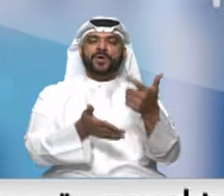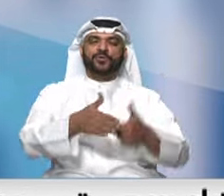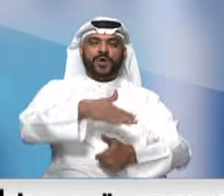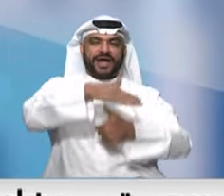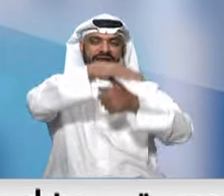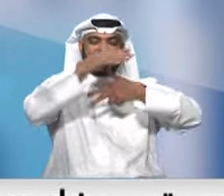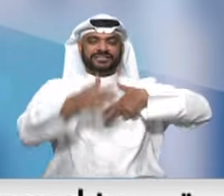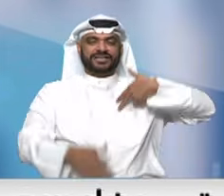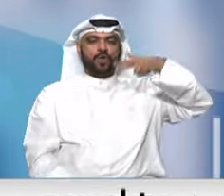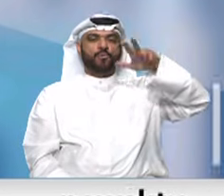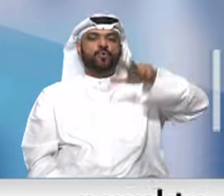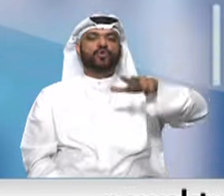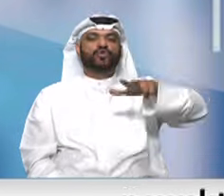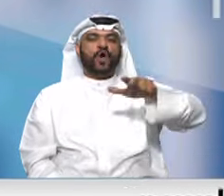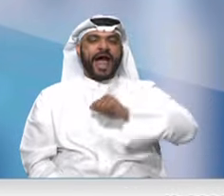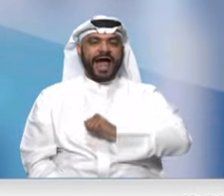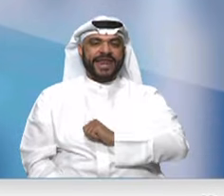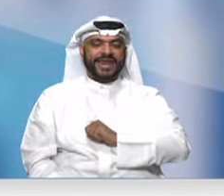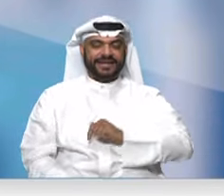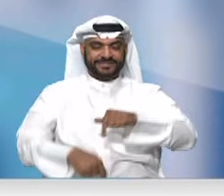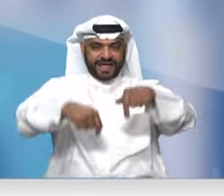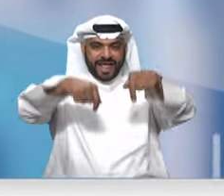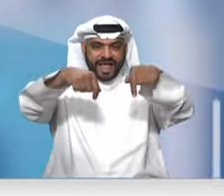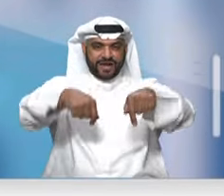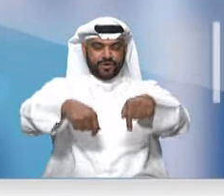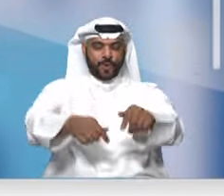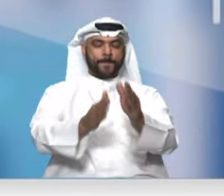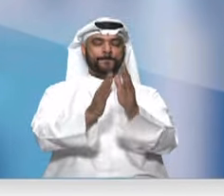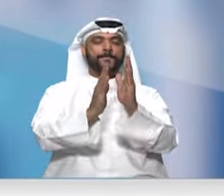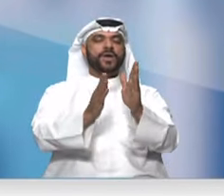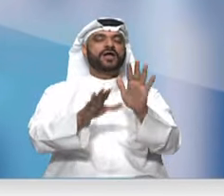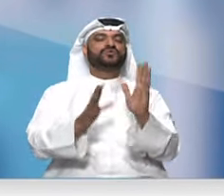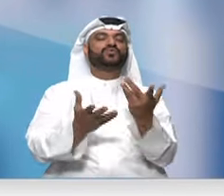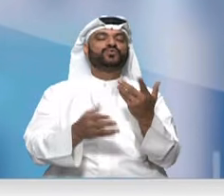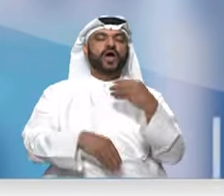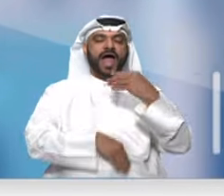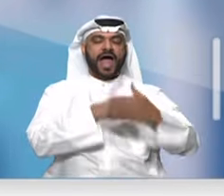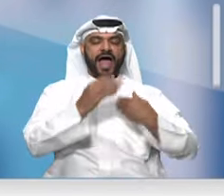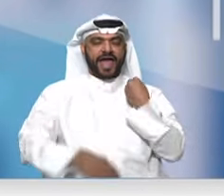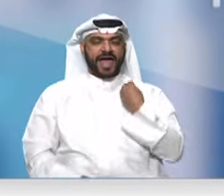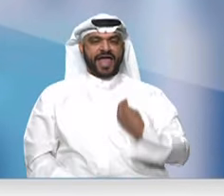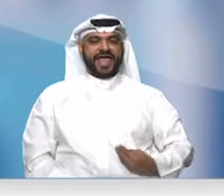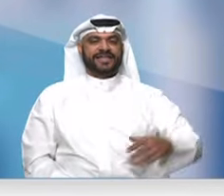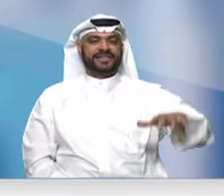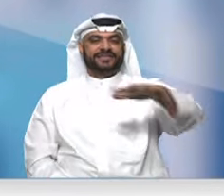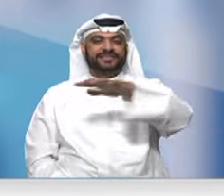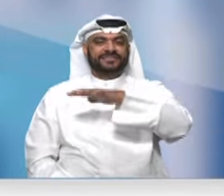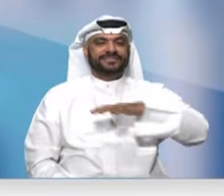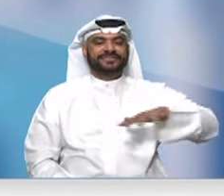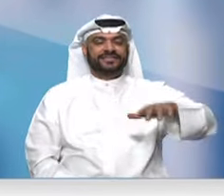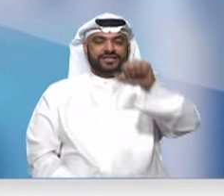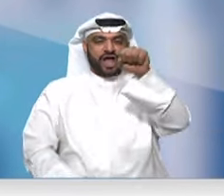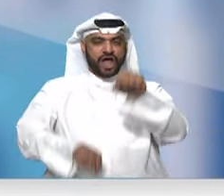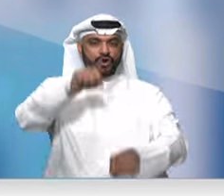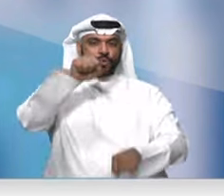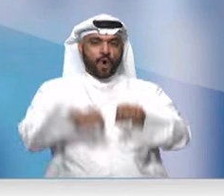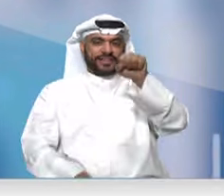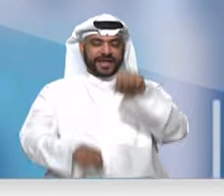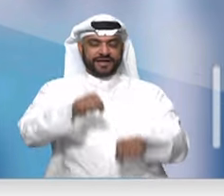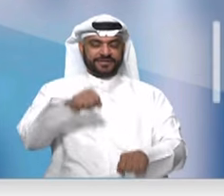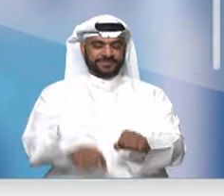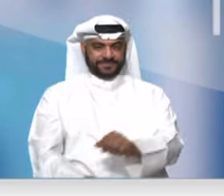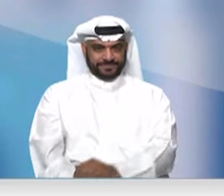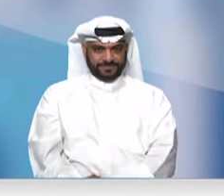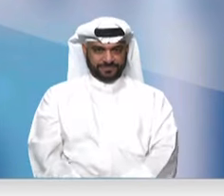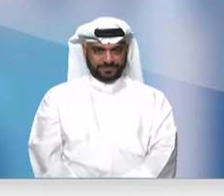الرئيس مارسيلو ريبيلو دي سوزا رئيس جمهوريه البرتغال الصديق بمناسبه العيد